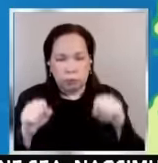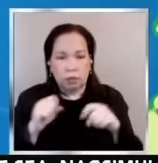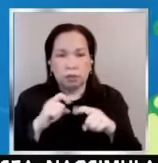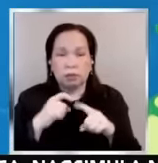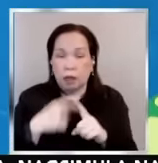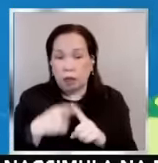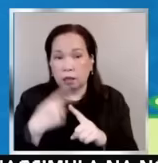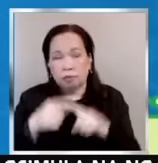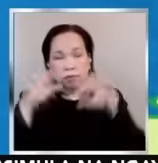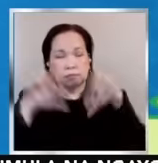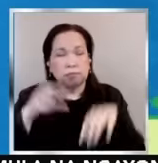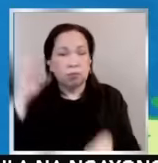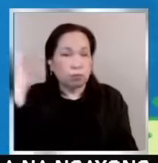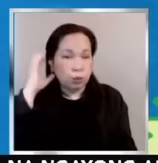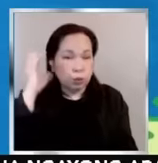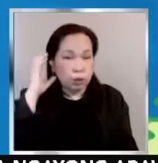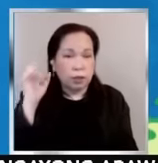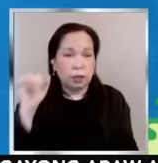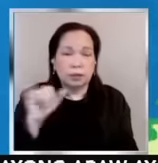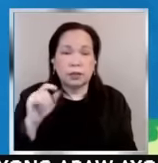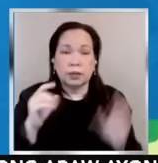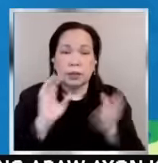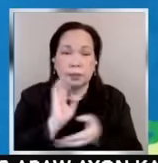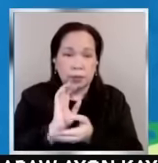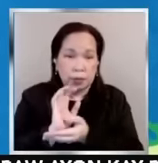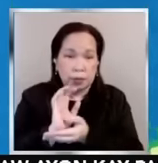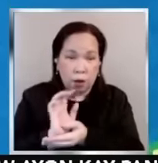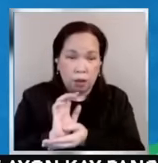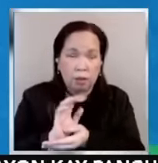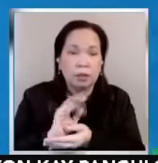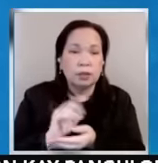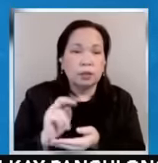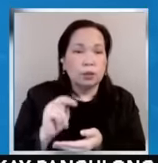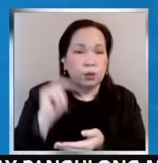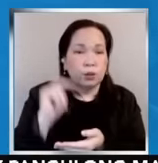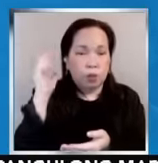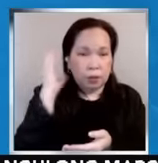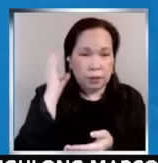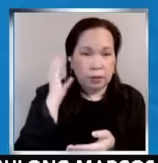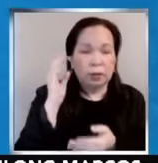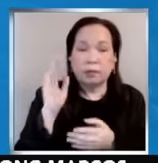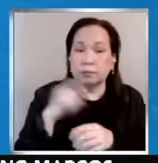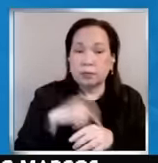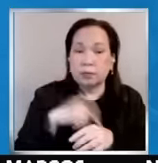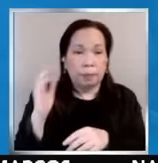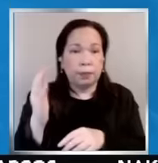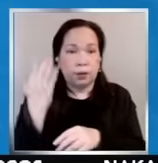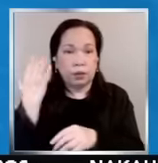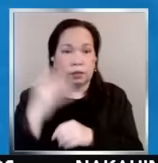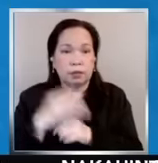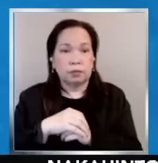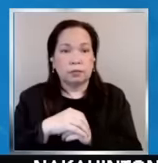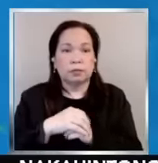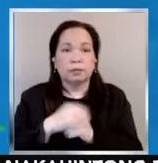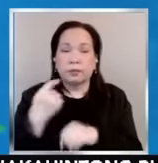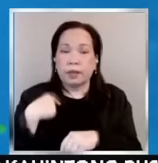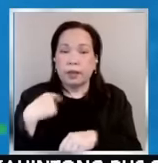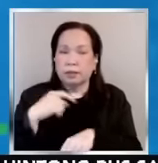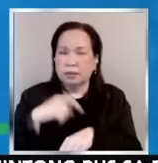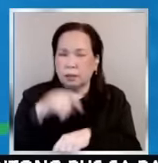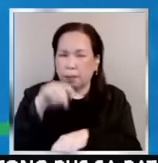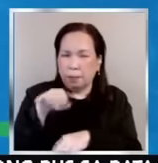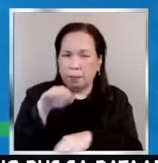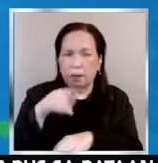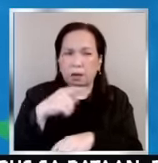ng inaasahan sa Zamboanga Peninsula at Northern Mindanao sa umaga. Pagsapit ho ng hapon, malaking bahagi ng Mindanao